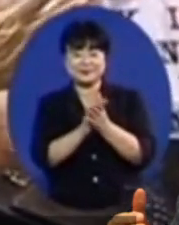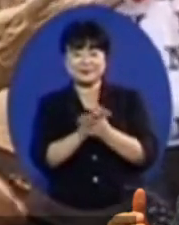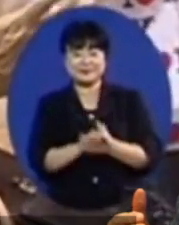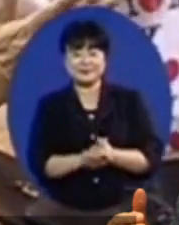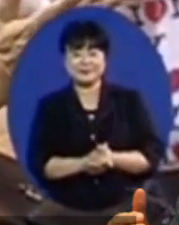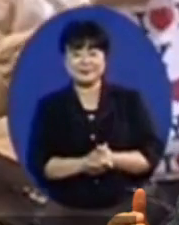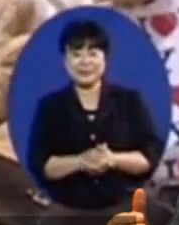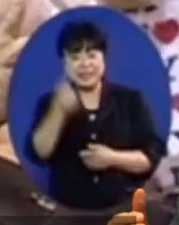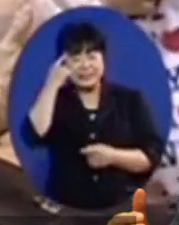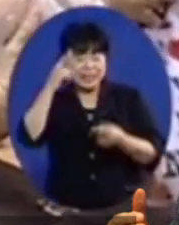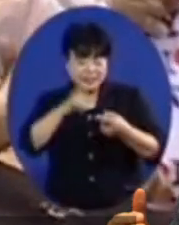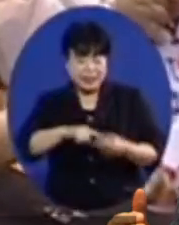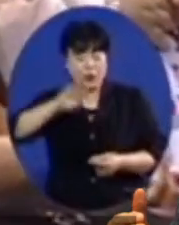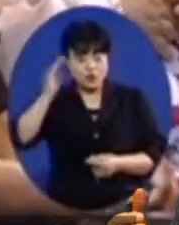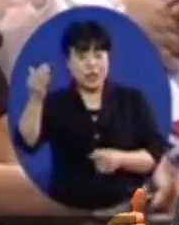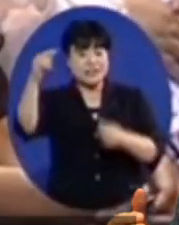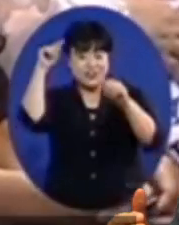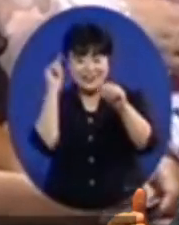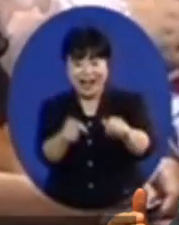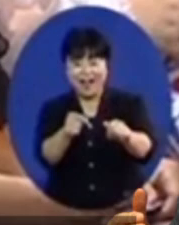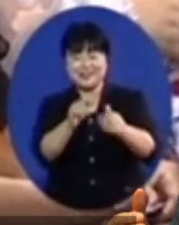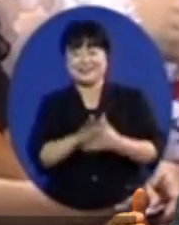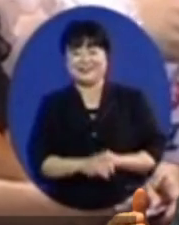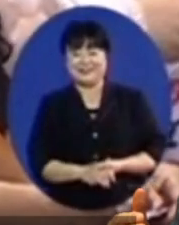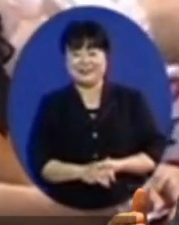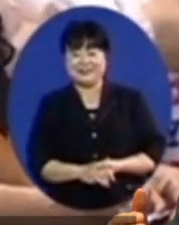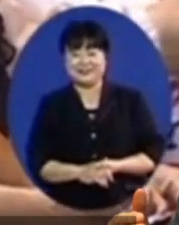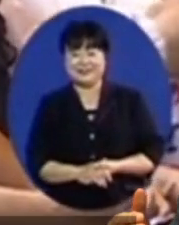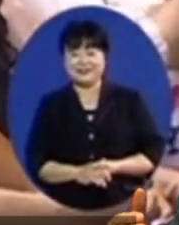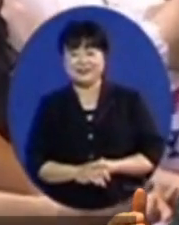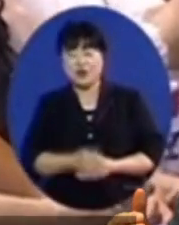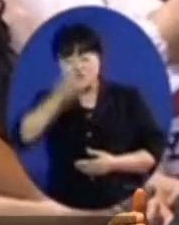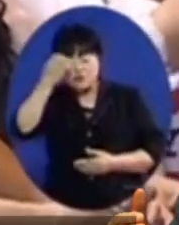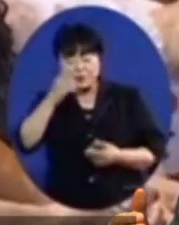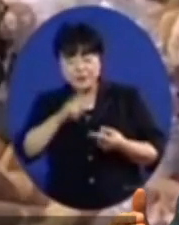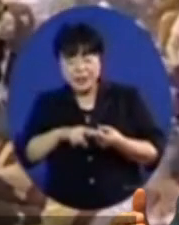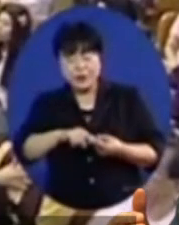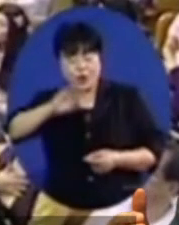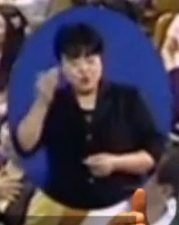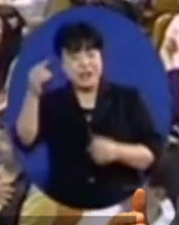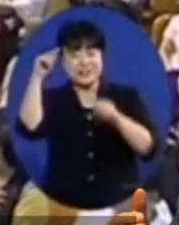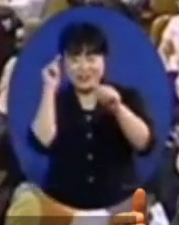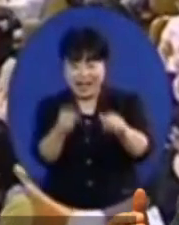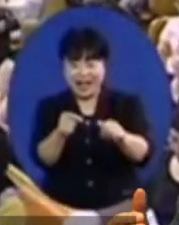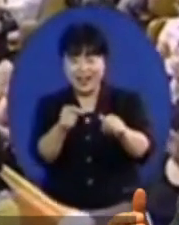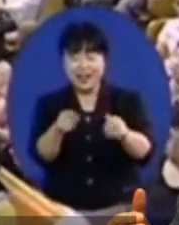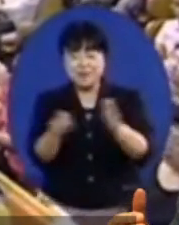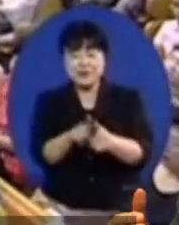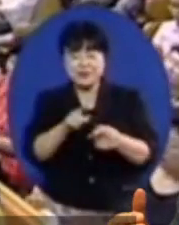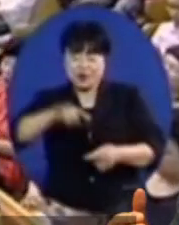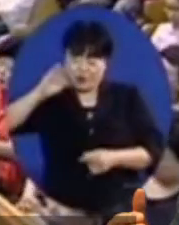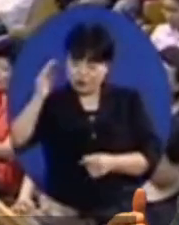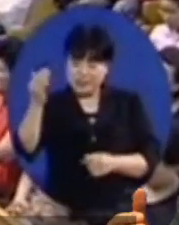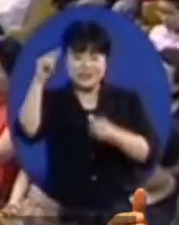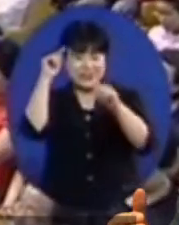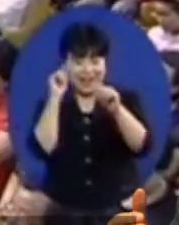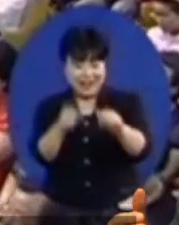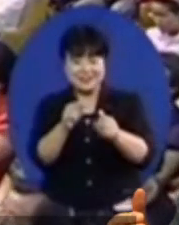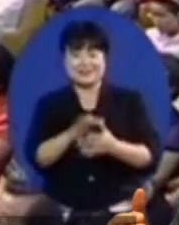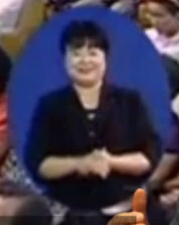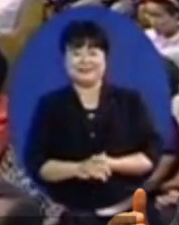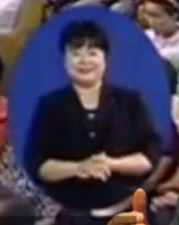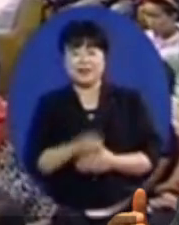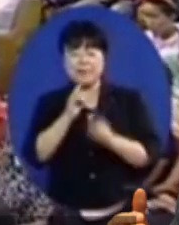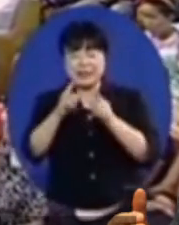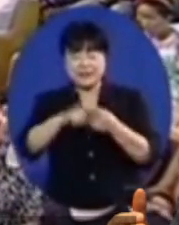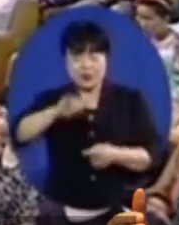내 생각한 대로 될지어다. 내 꿈꾼 대로 될지어다. 내 믿은 대로 될지어다. 내